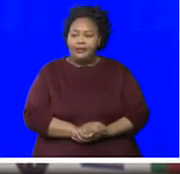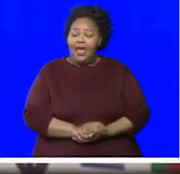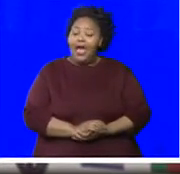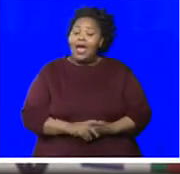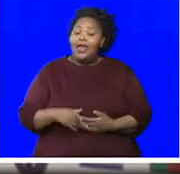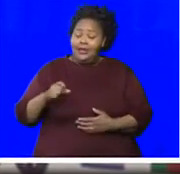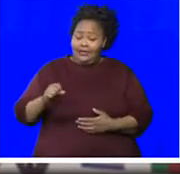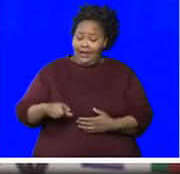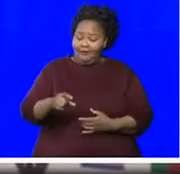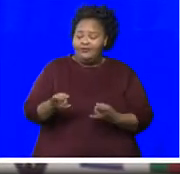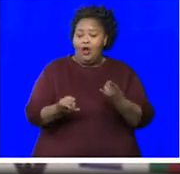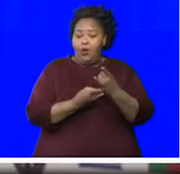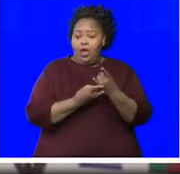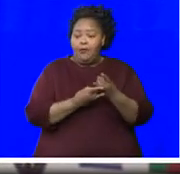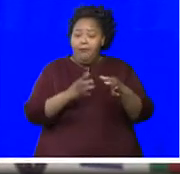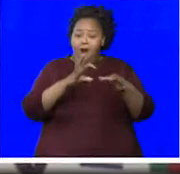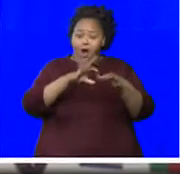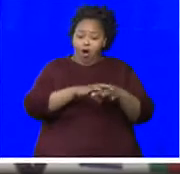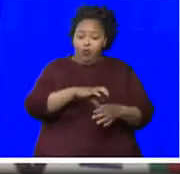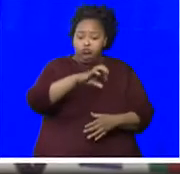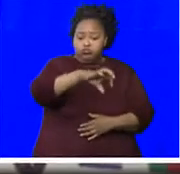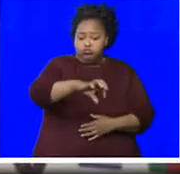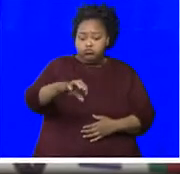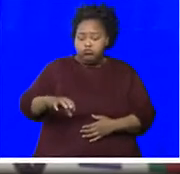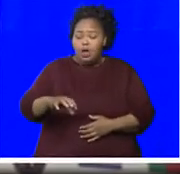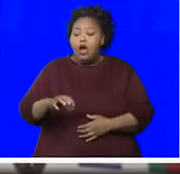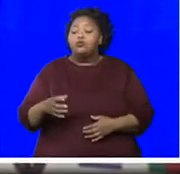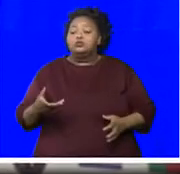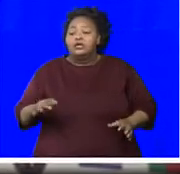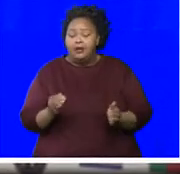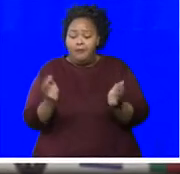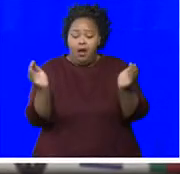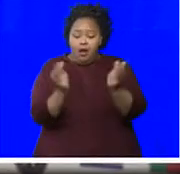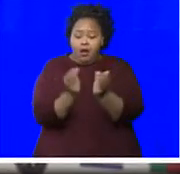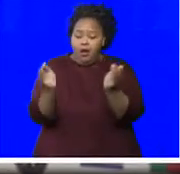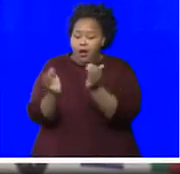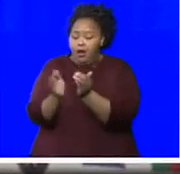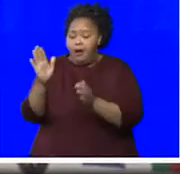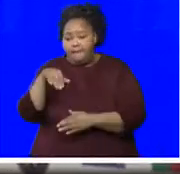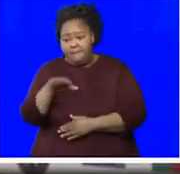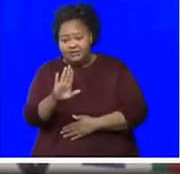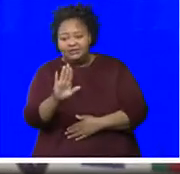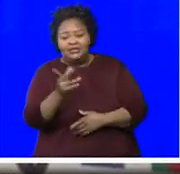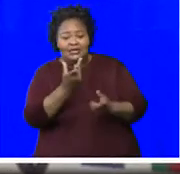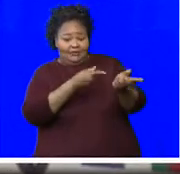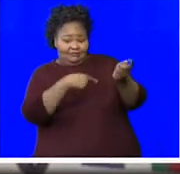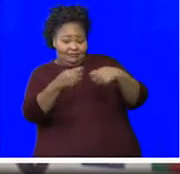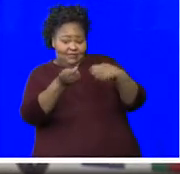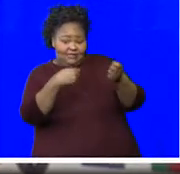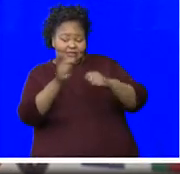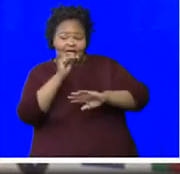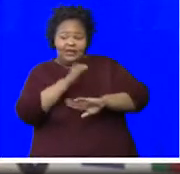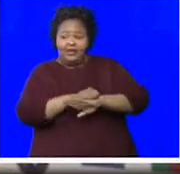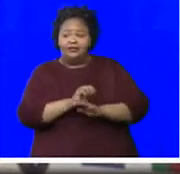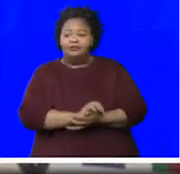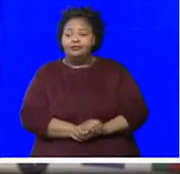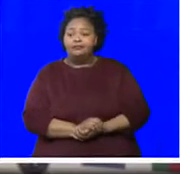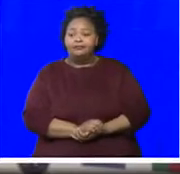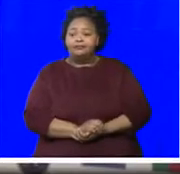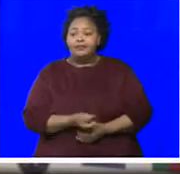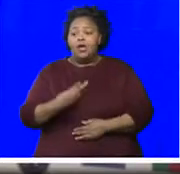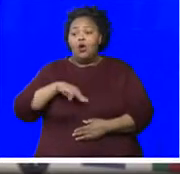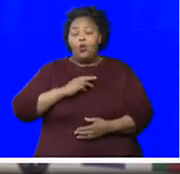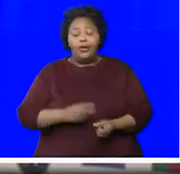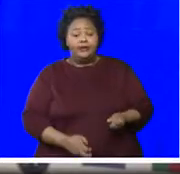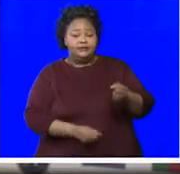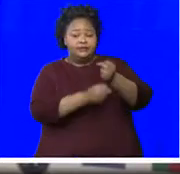homesteads to realize subsistence farming. This is highly appreciated as it supports livelihoods for